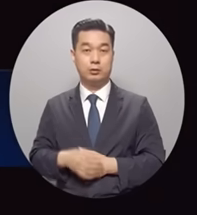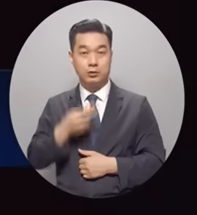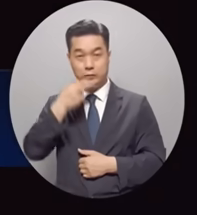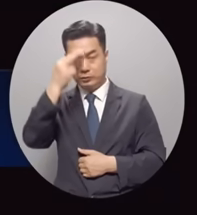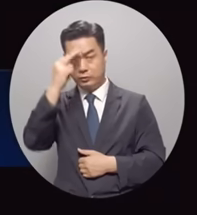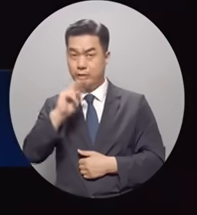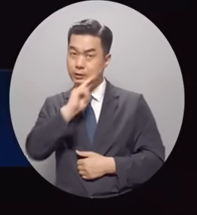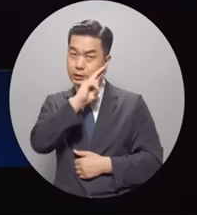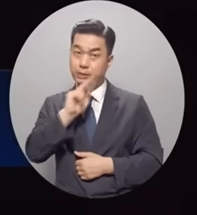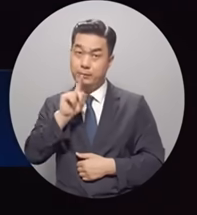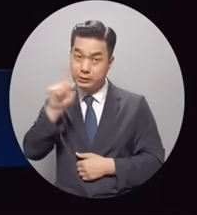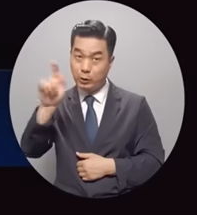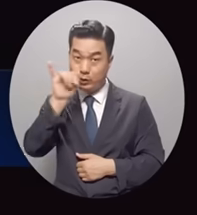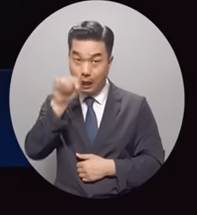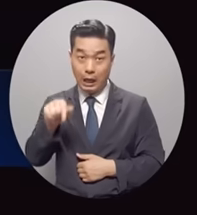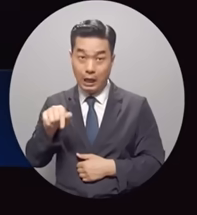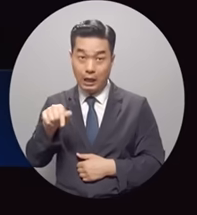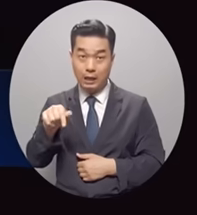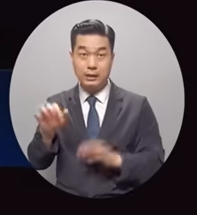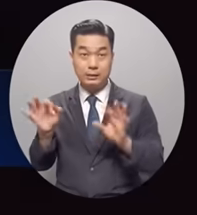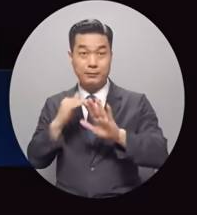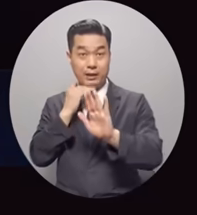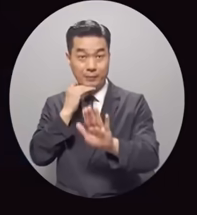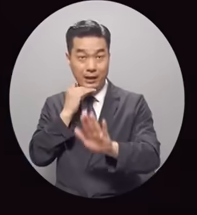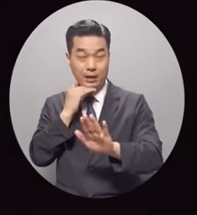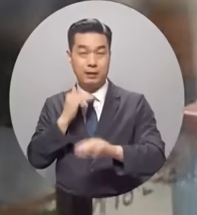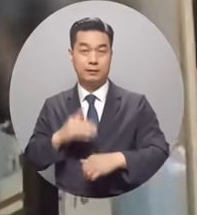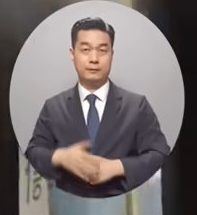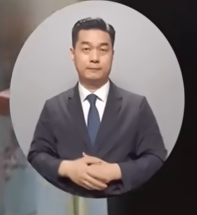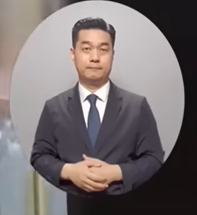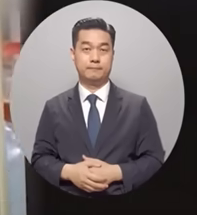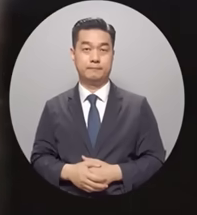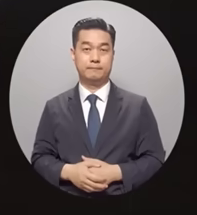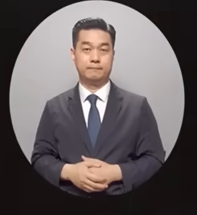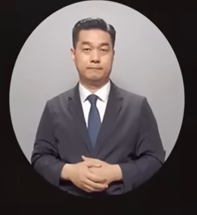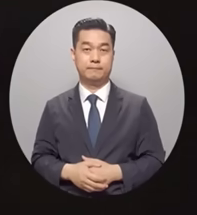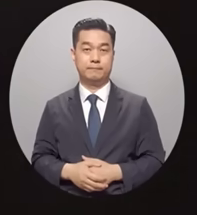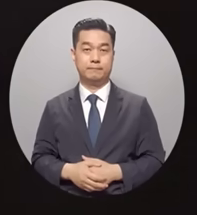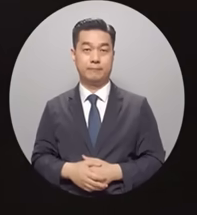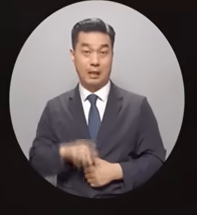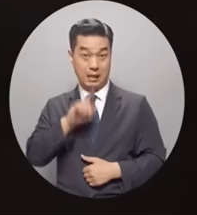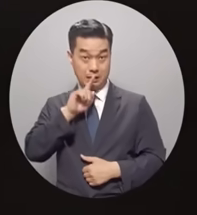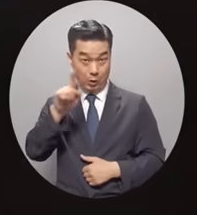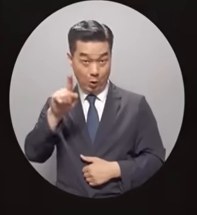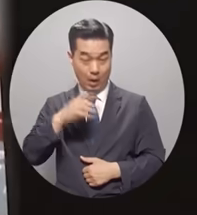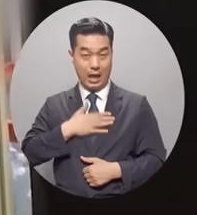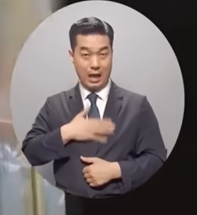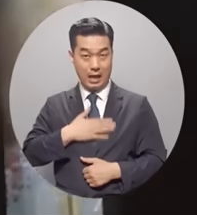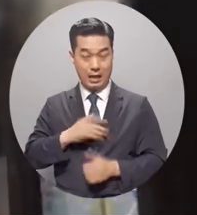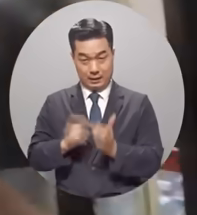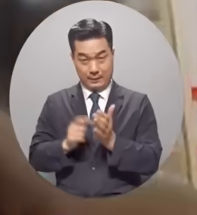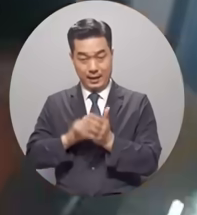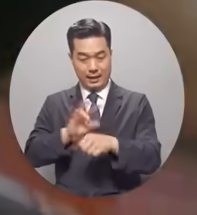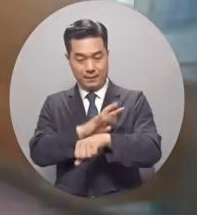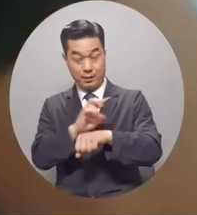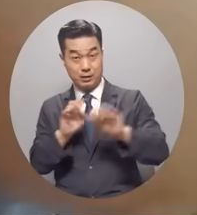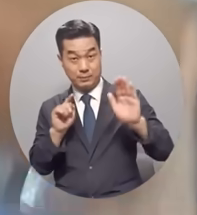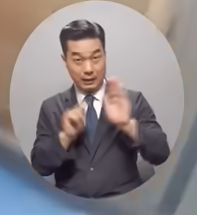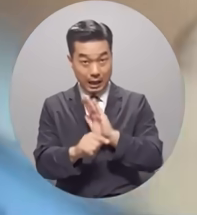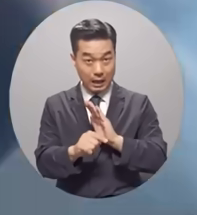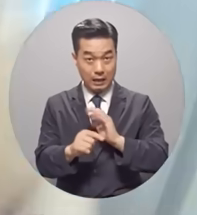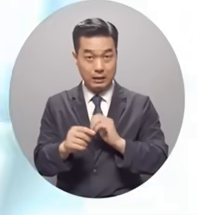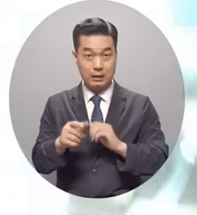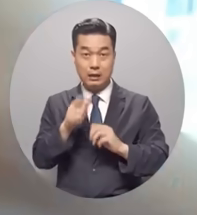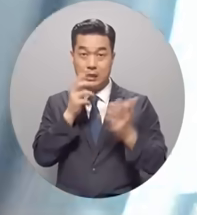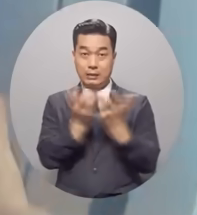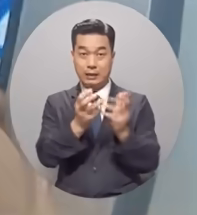대해서 신고했는데요. 잠시만 기다려주시겠어요? 신고 사실을 안 운전자가 급히 편의점으로 향하더니